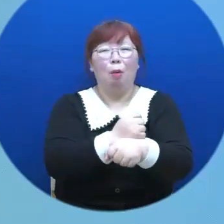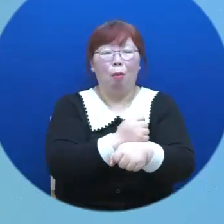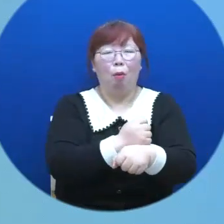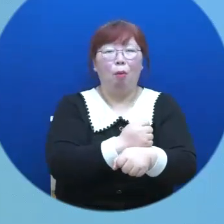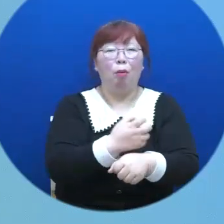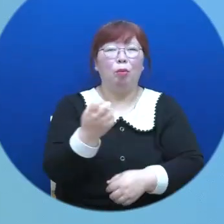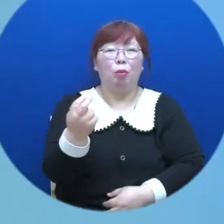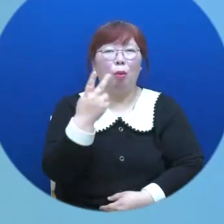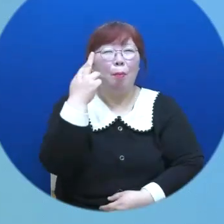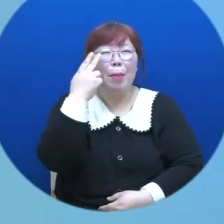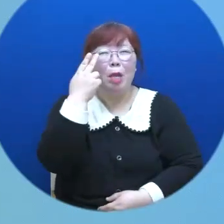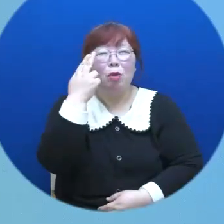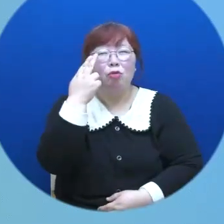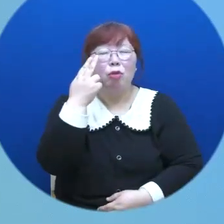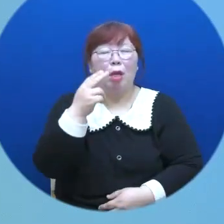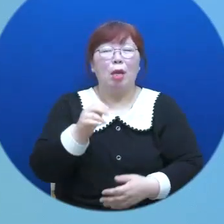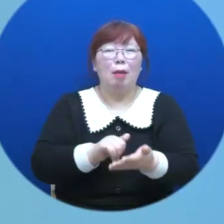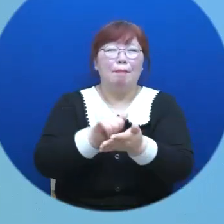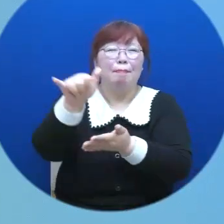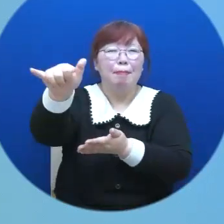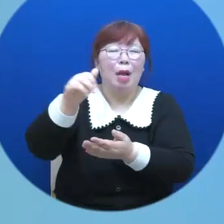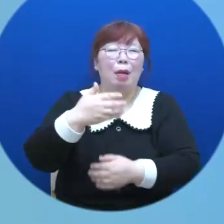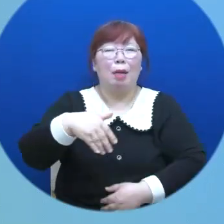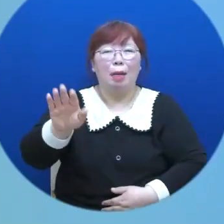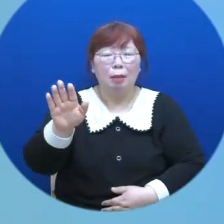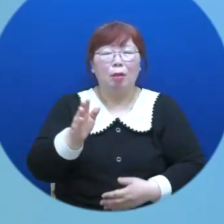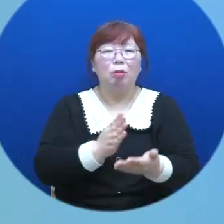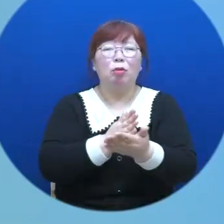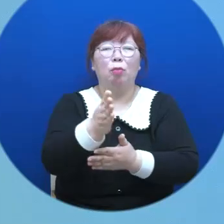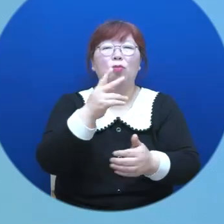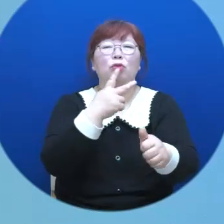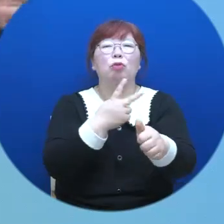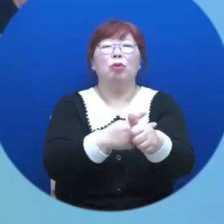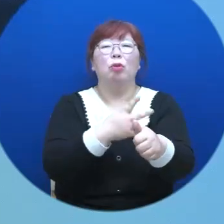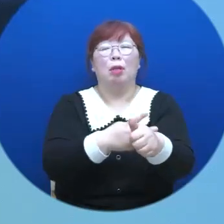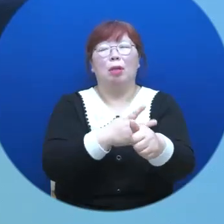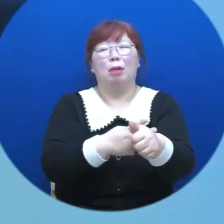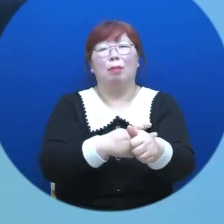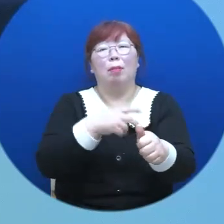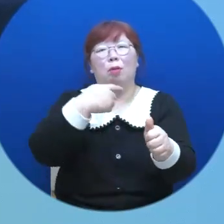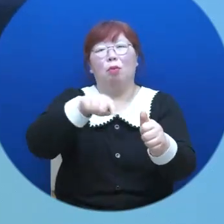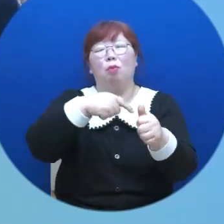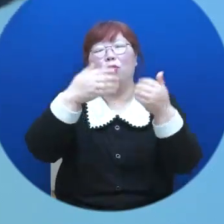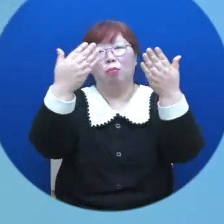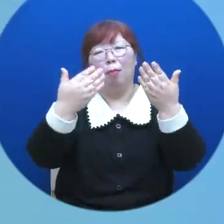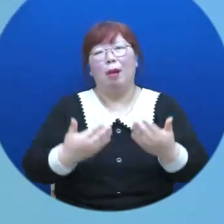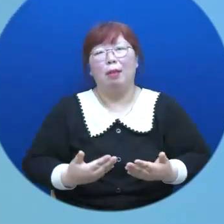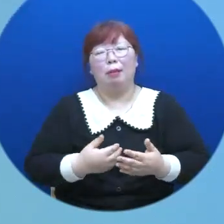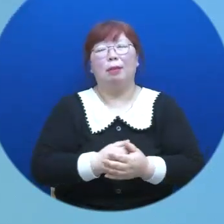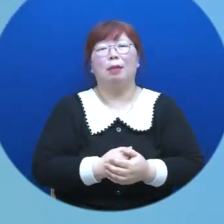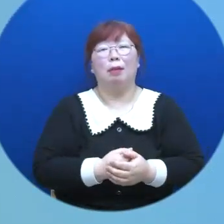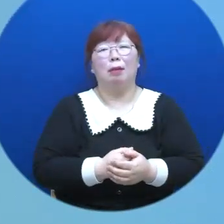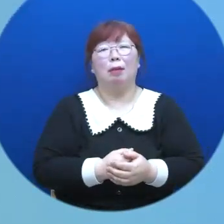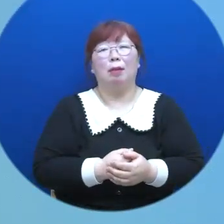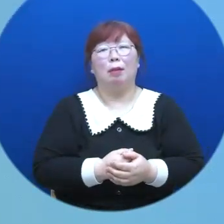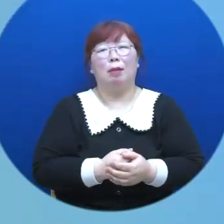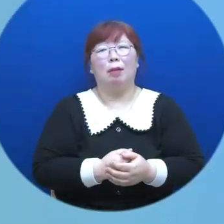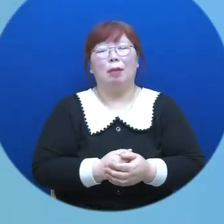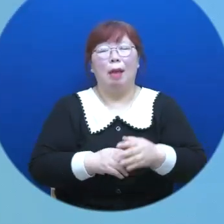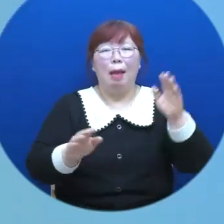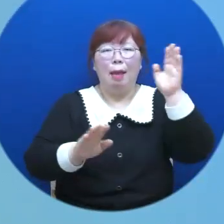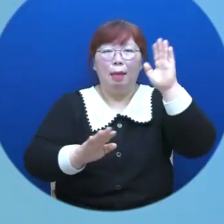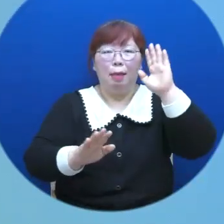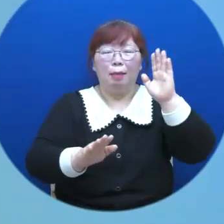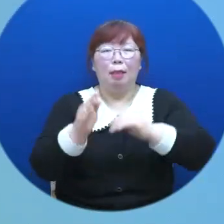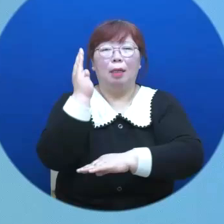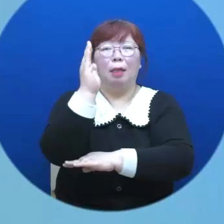빅트 프랭클 전문 교육을 받게 돼요. 한국에 와서 교수하고 학생들에게